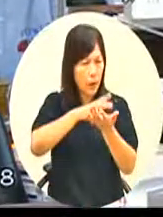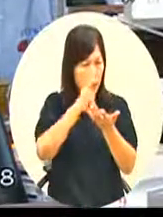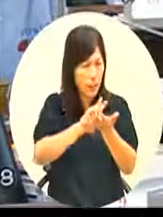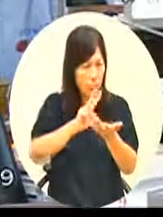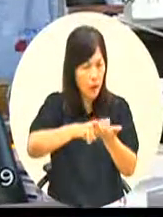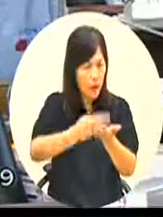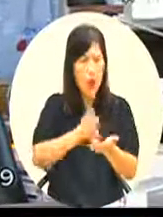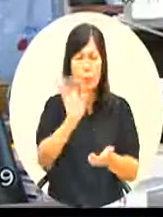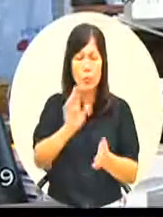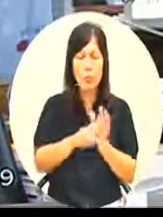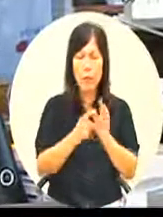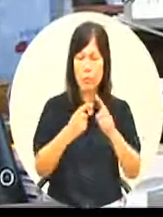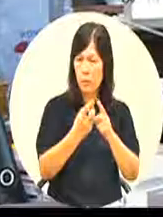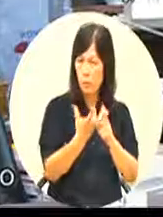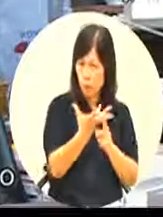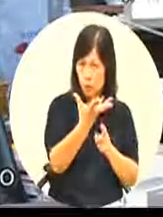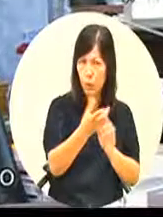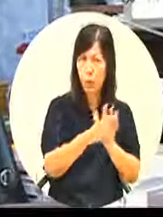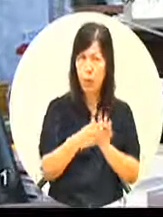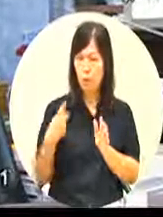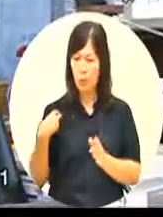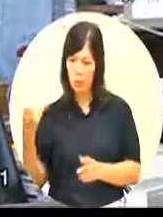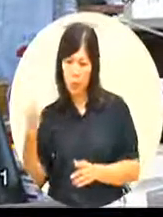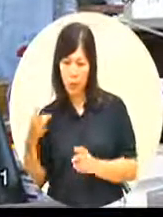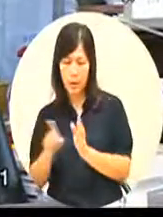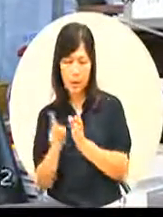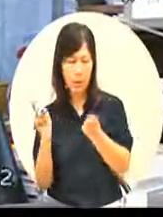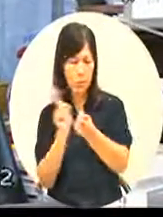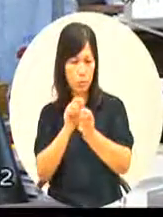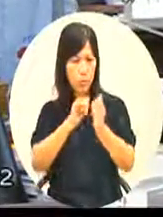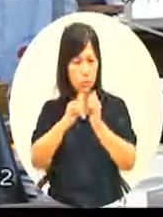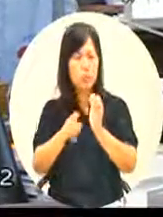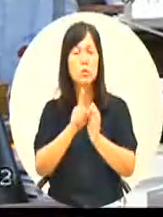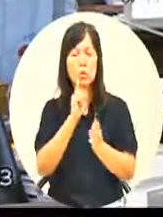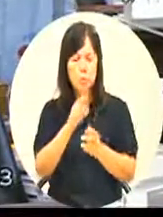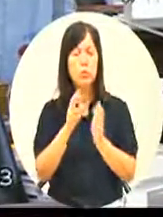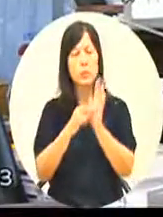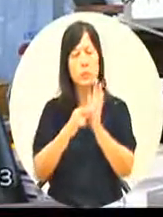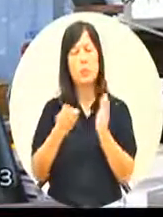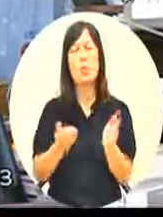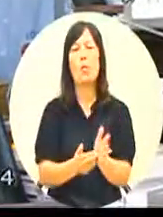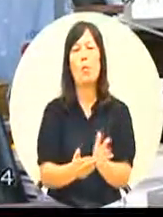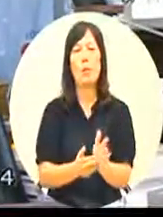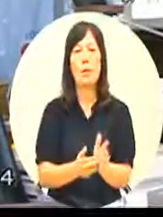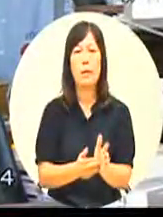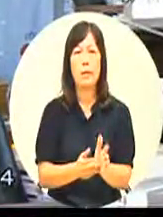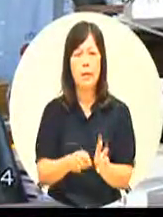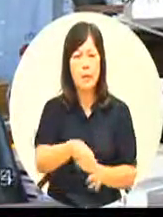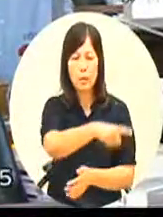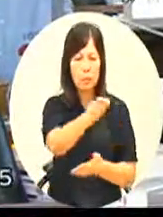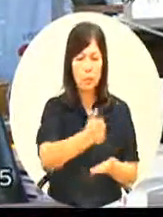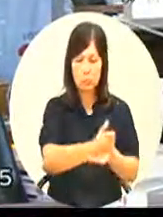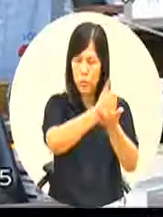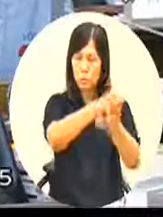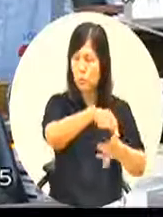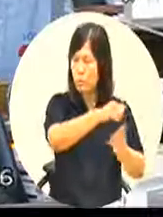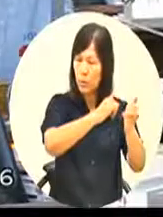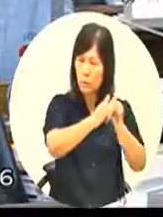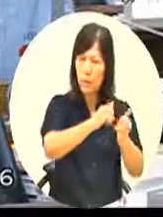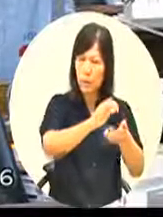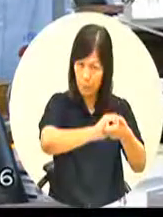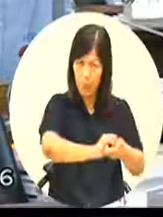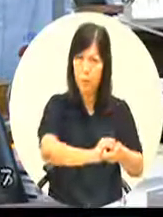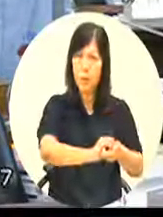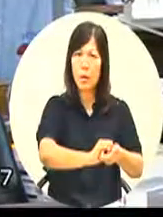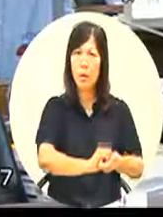小的人多数，那么我们两位议员也对社区也交代，因为尊重公民的这